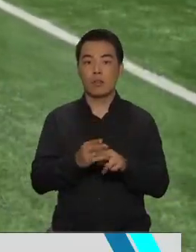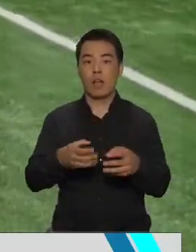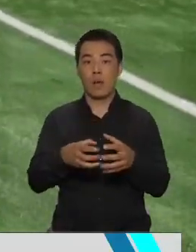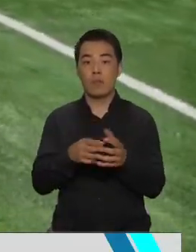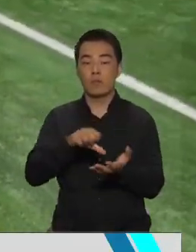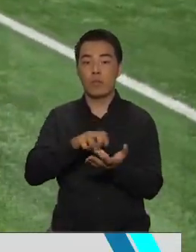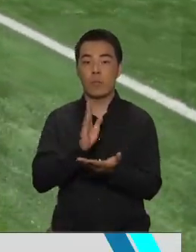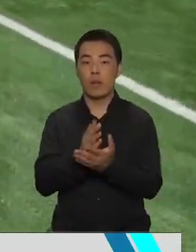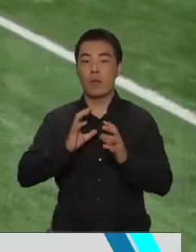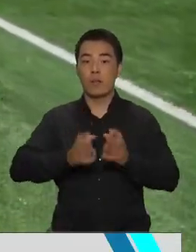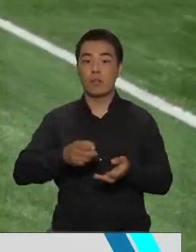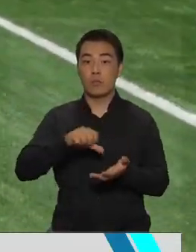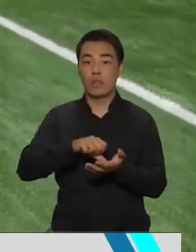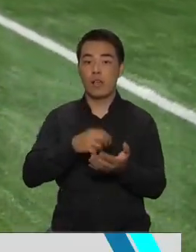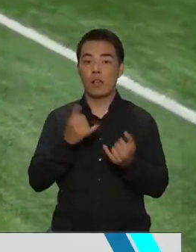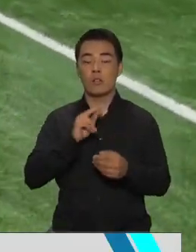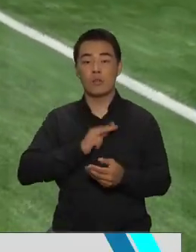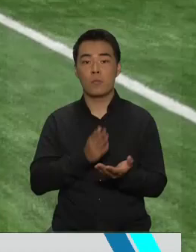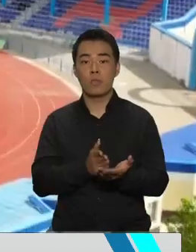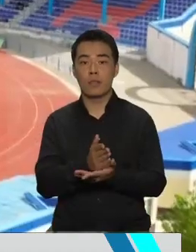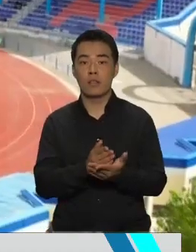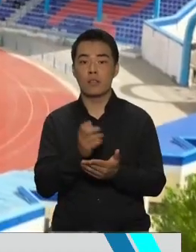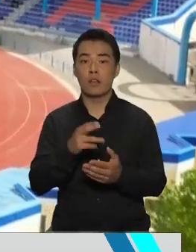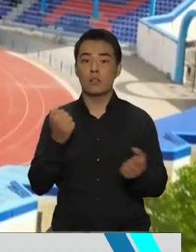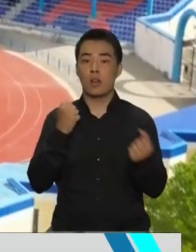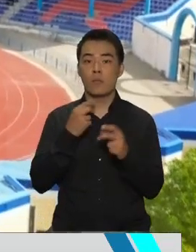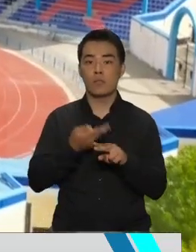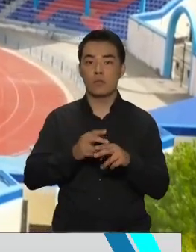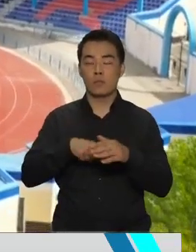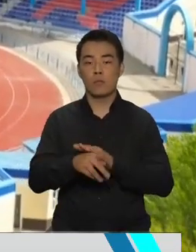әлем біріншілігіне қатысып, ең биік тұғырға тұру үшін тер төгуде.